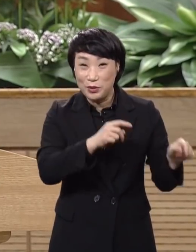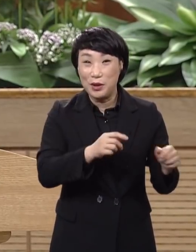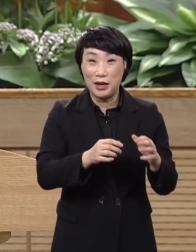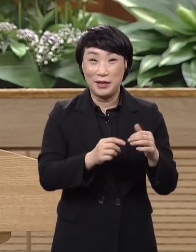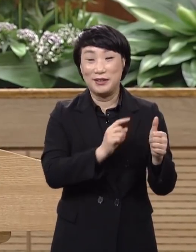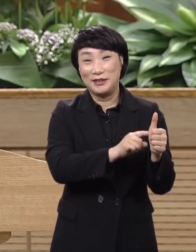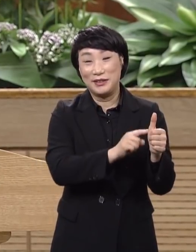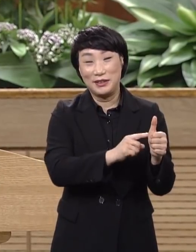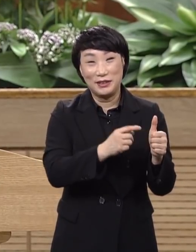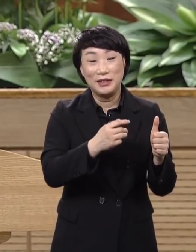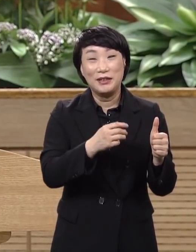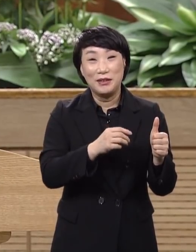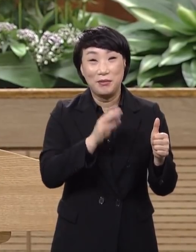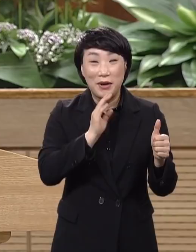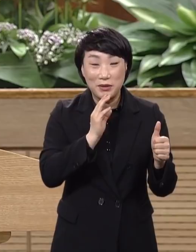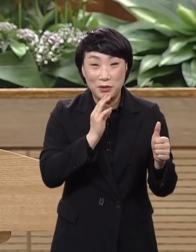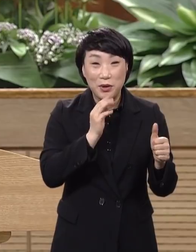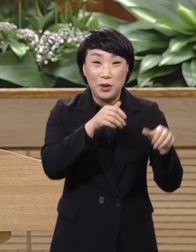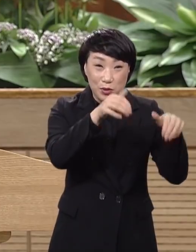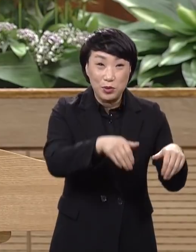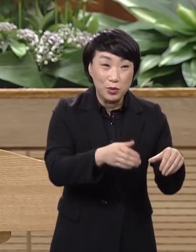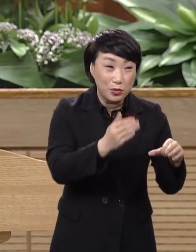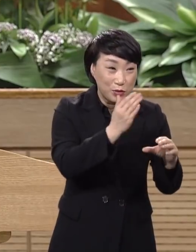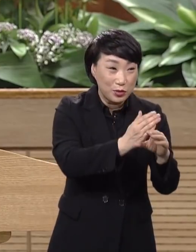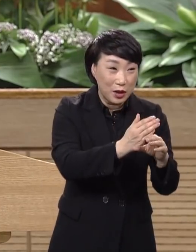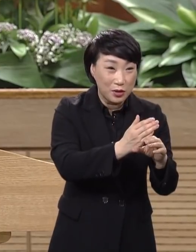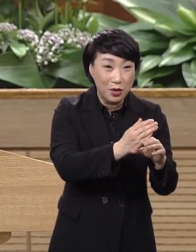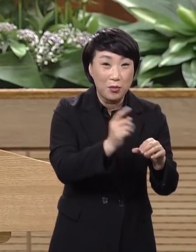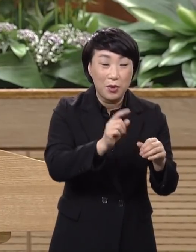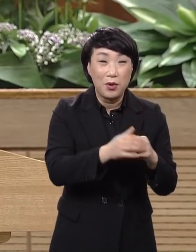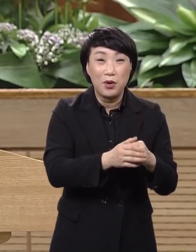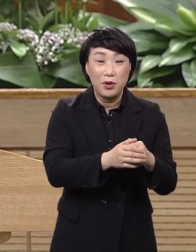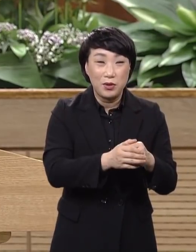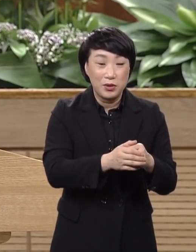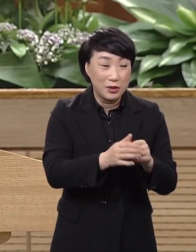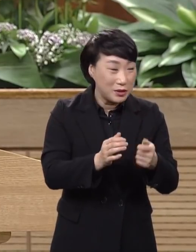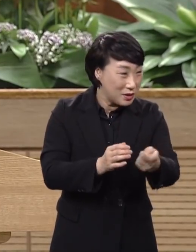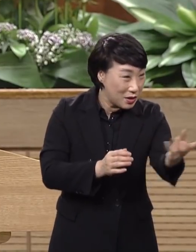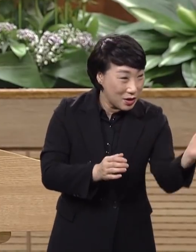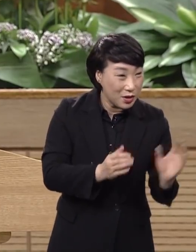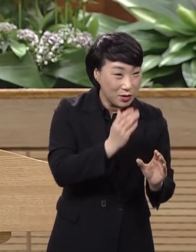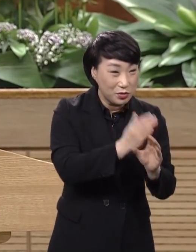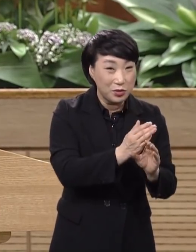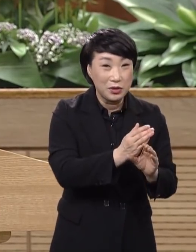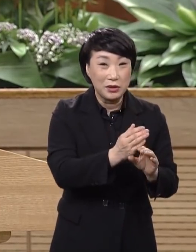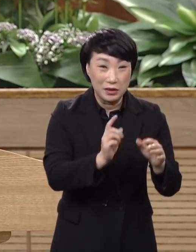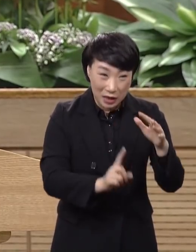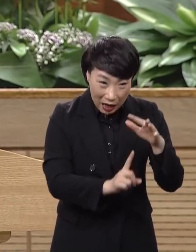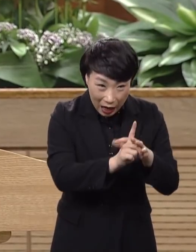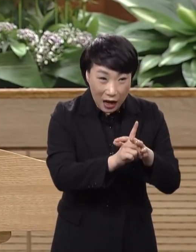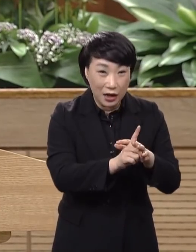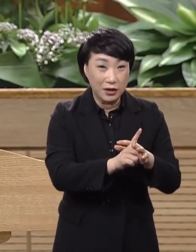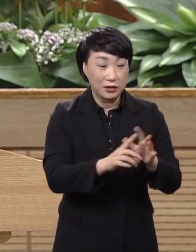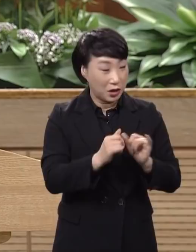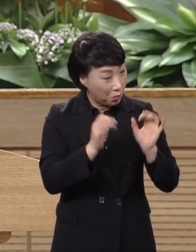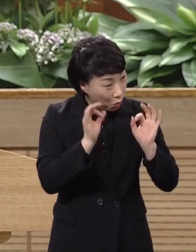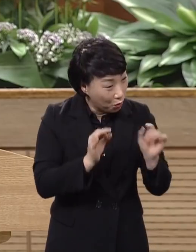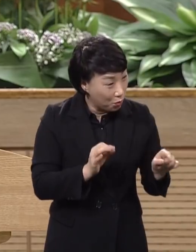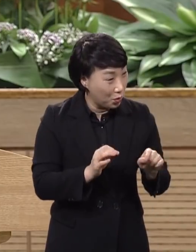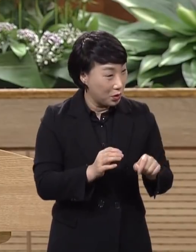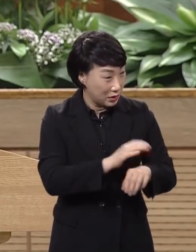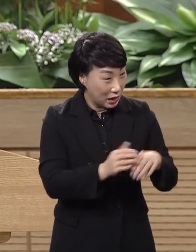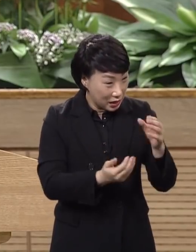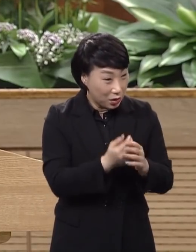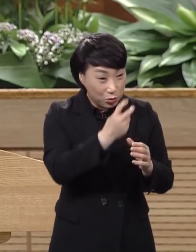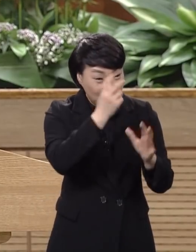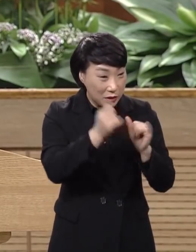있는 사람이요, 그 포로인 중에서, 귀족 중에서 가장 사람들이 잘나고